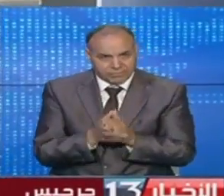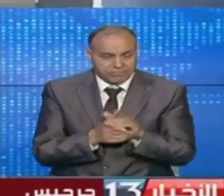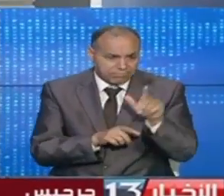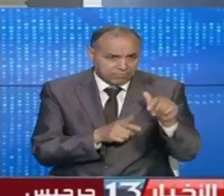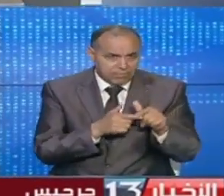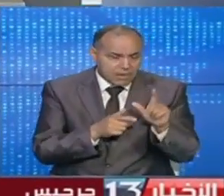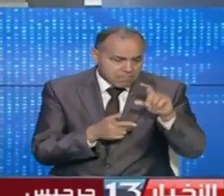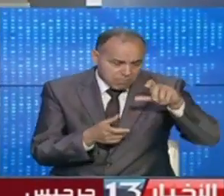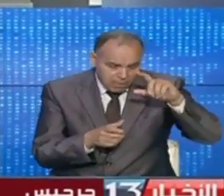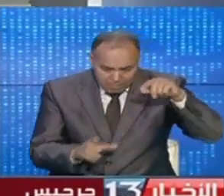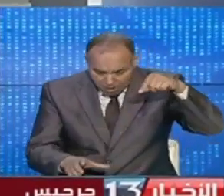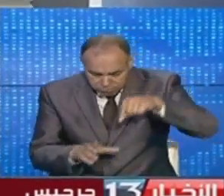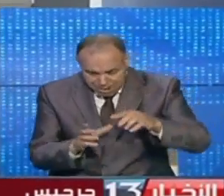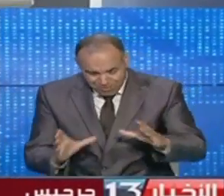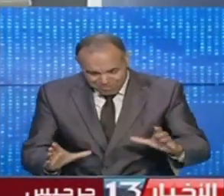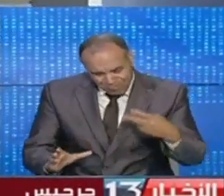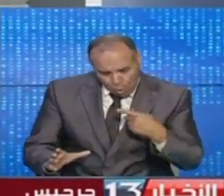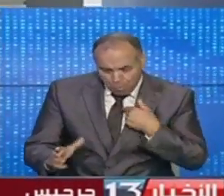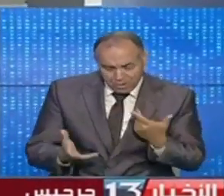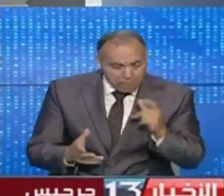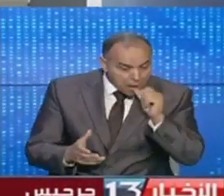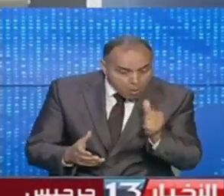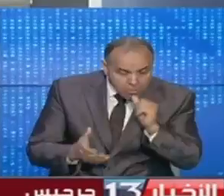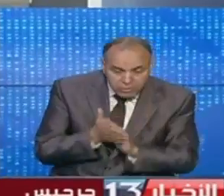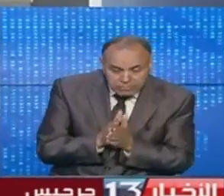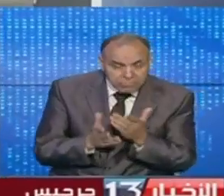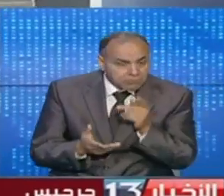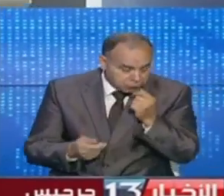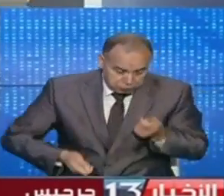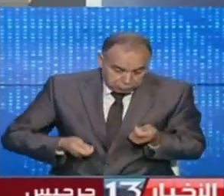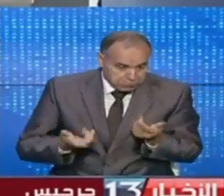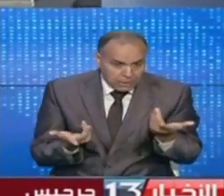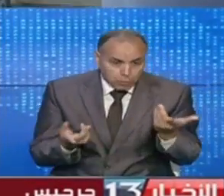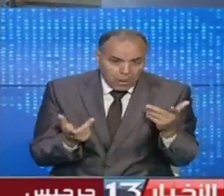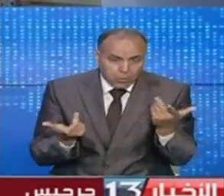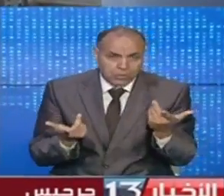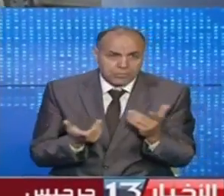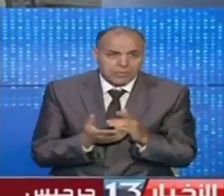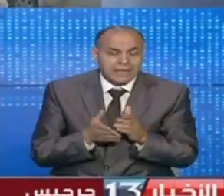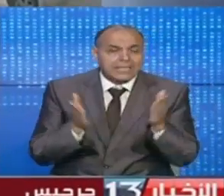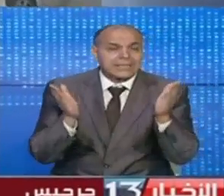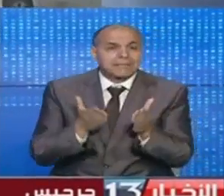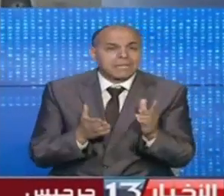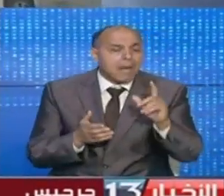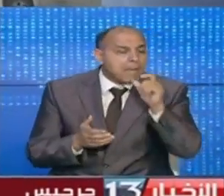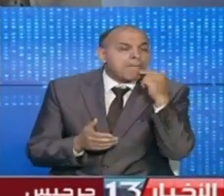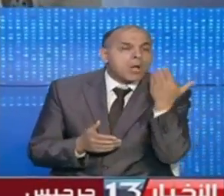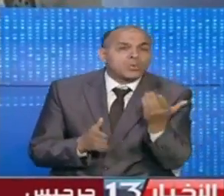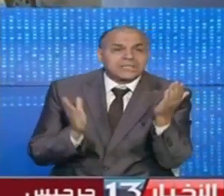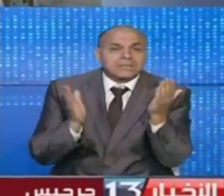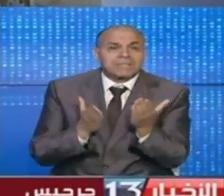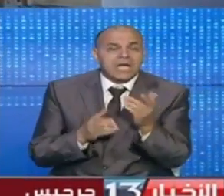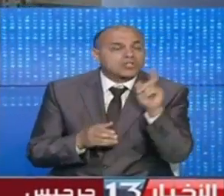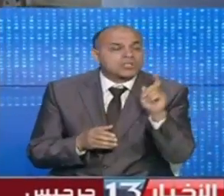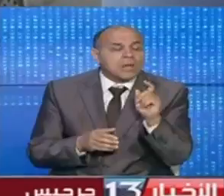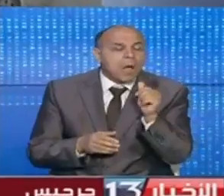عباد ما عندهمش بزقيات، سبحان الله ما عندهمش منين بيجي، ما عندهمش كنيات يا خمني بشي يجيب لك. السبيطار ما عندهش مية ناس، سبيطار